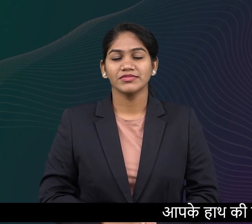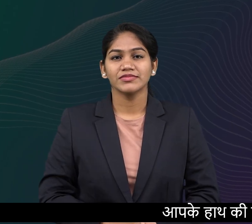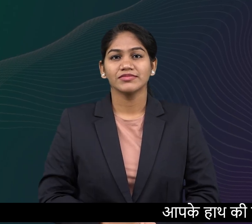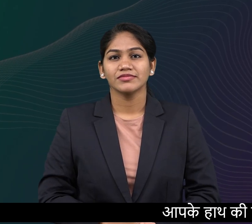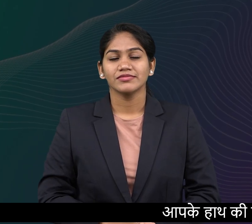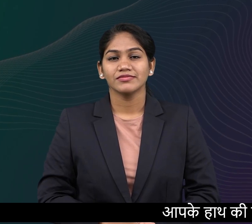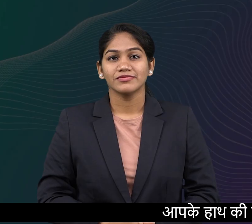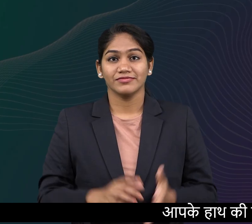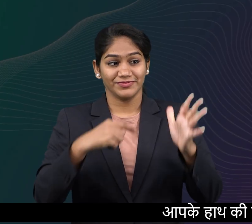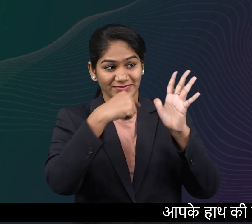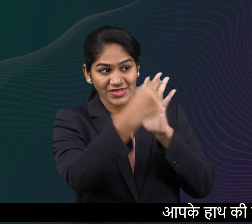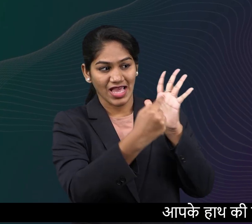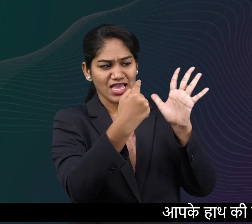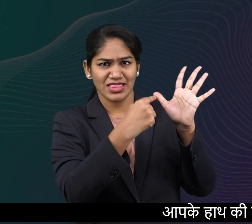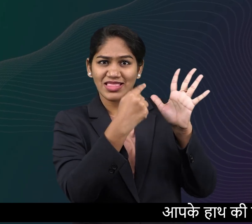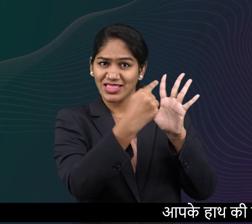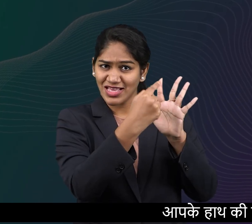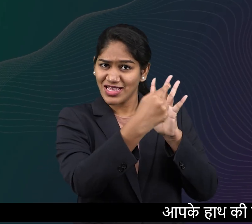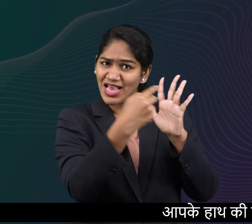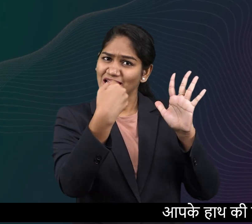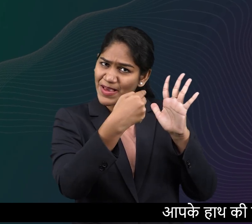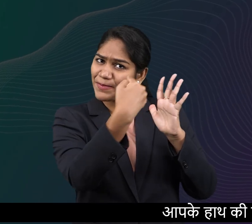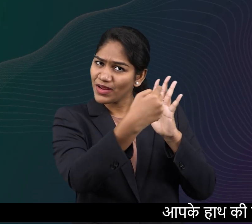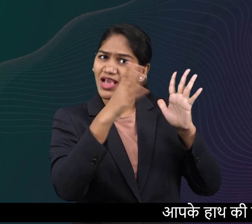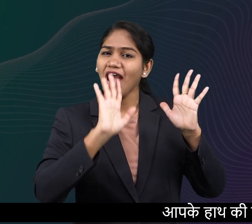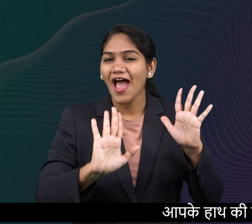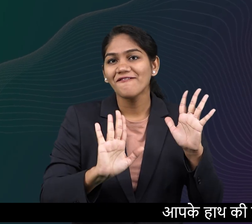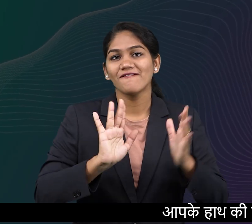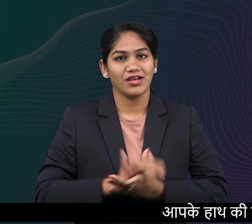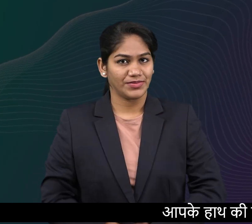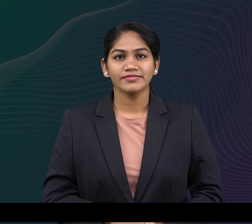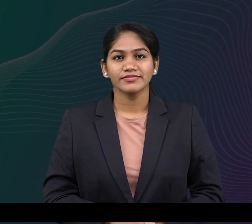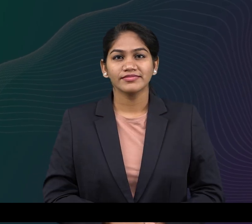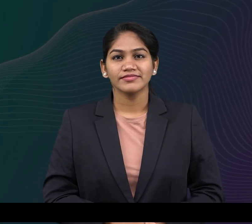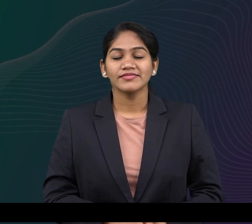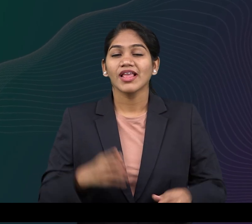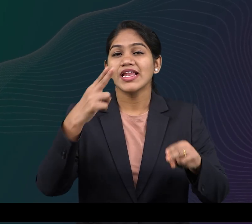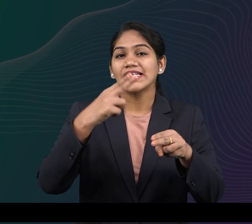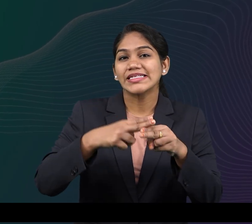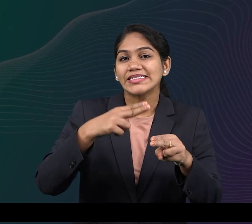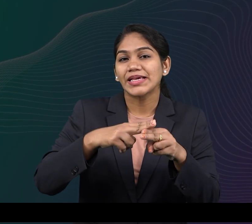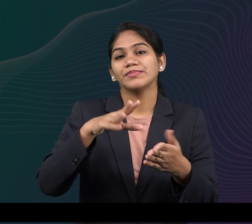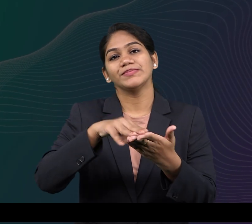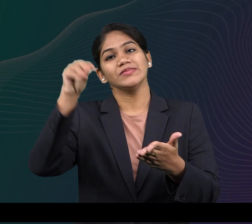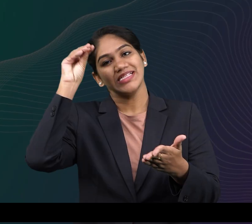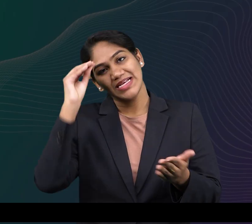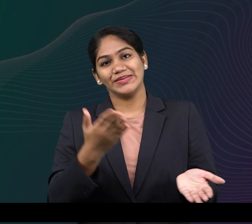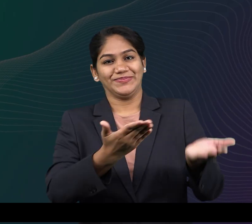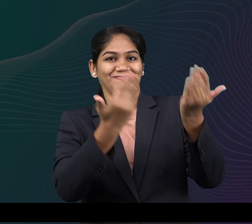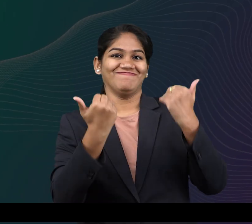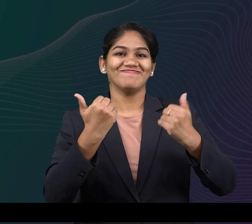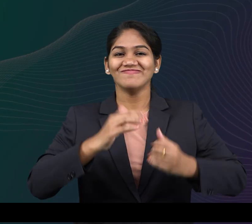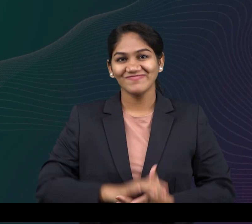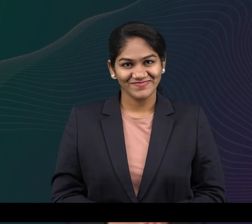आपके हाथ की प्रत्येक उंगली का एक नाम है। नाम सीखें।